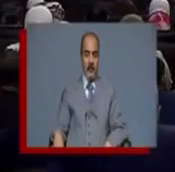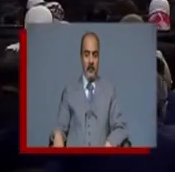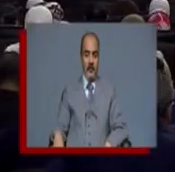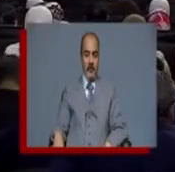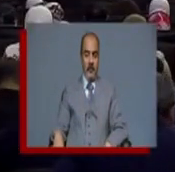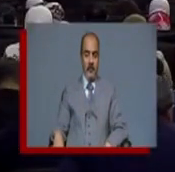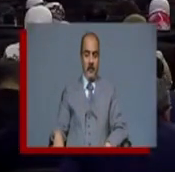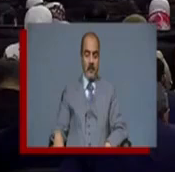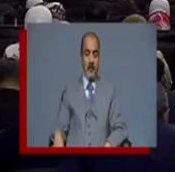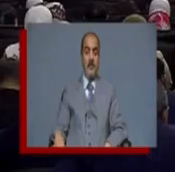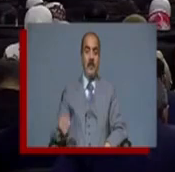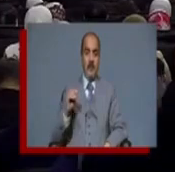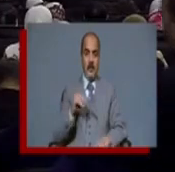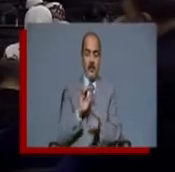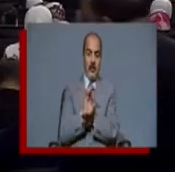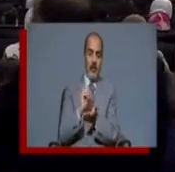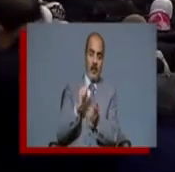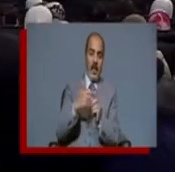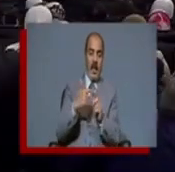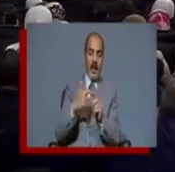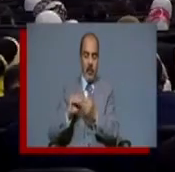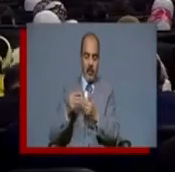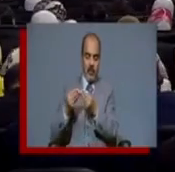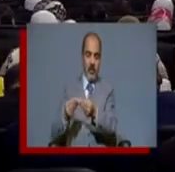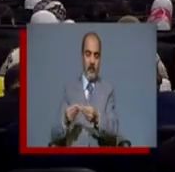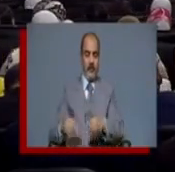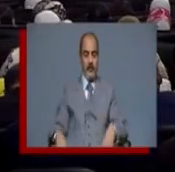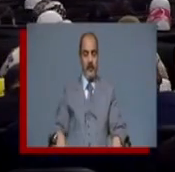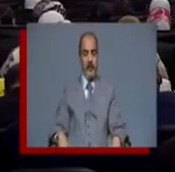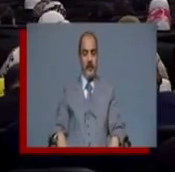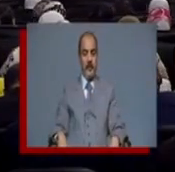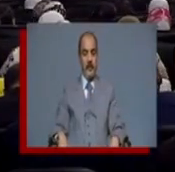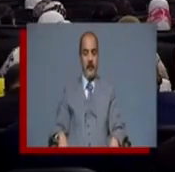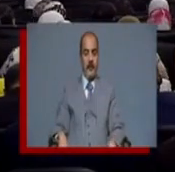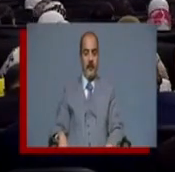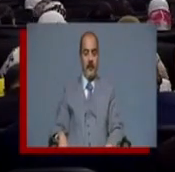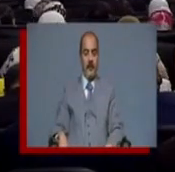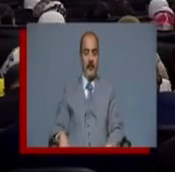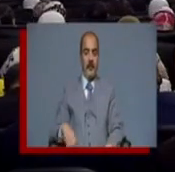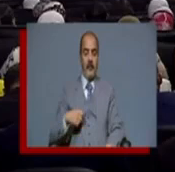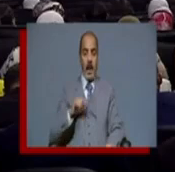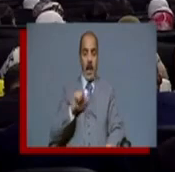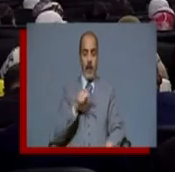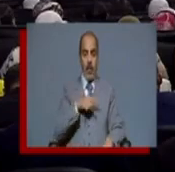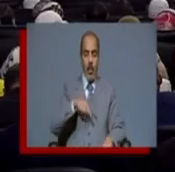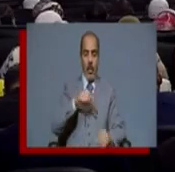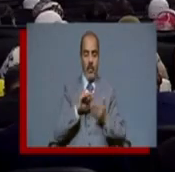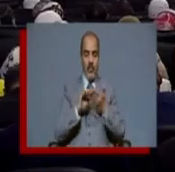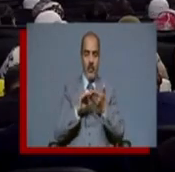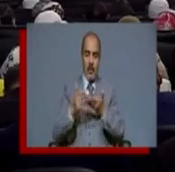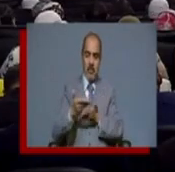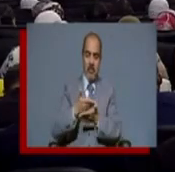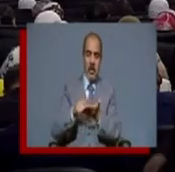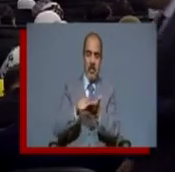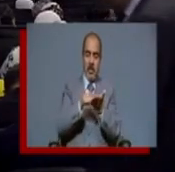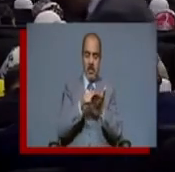يعني بيختم حياه الانسان المهنيه خلاص كده كثر خيركم وسياده الرئيس النهارده لما وب